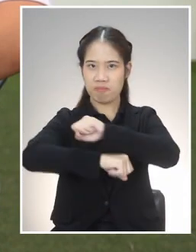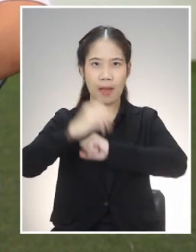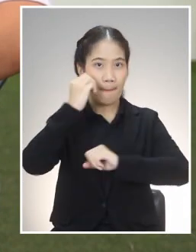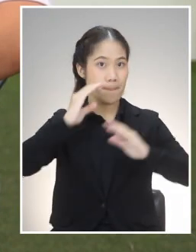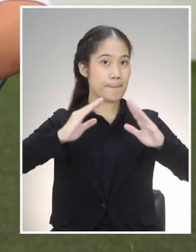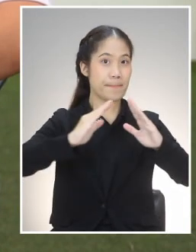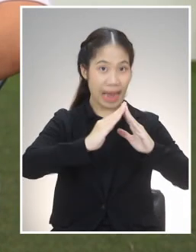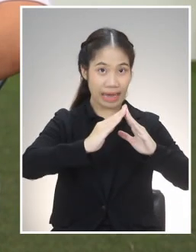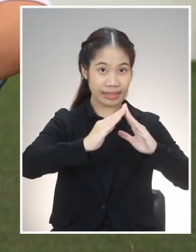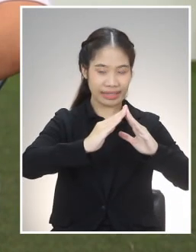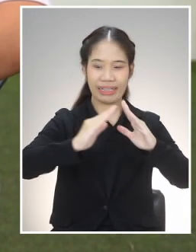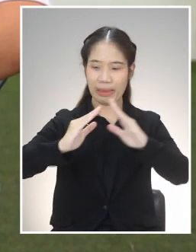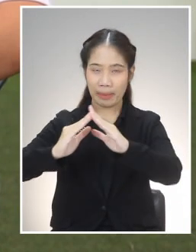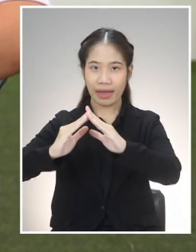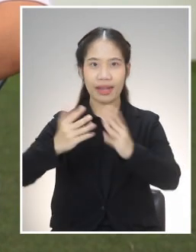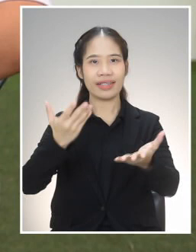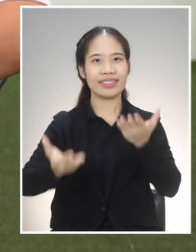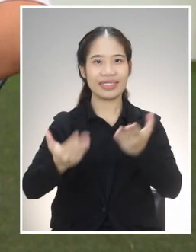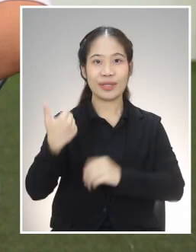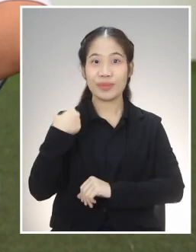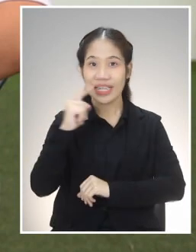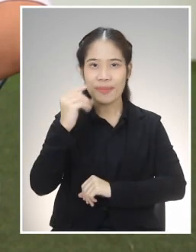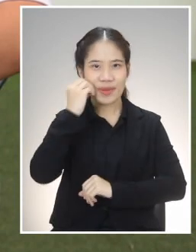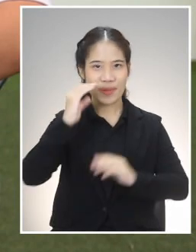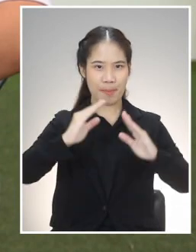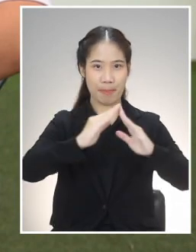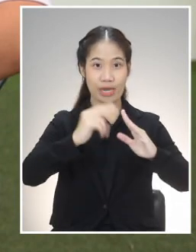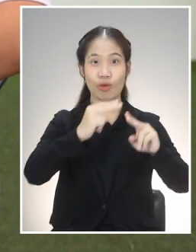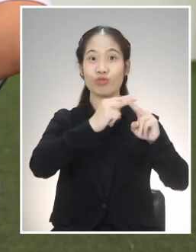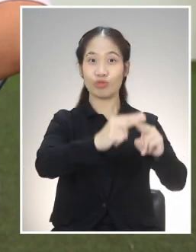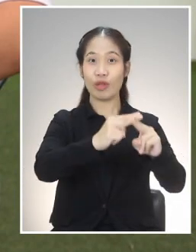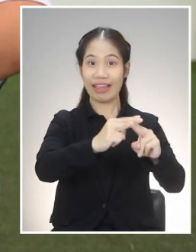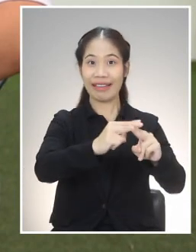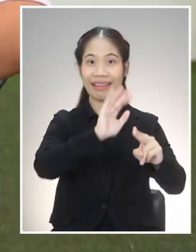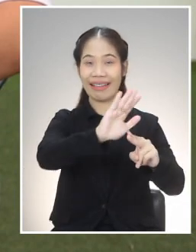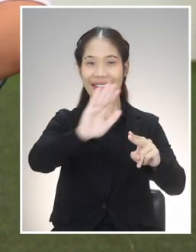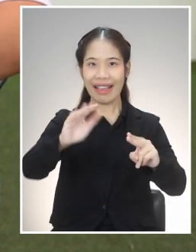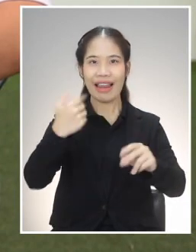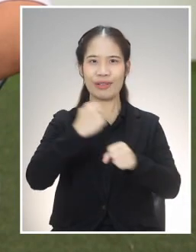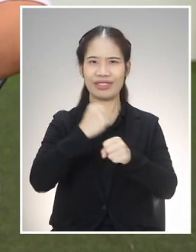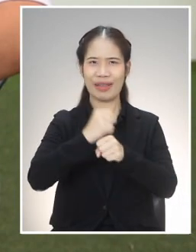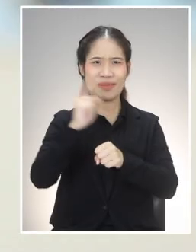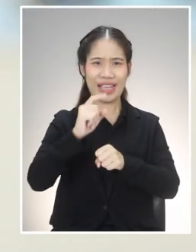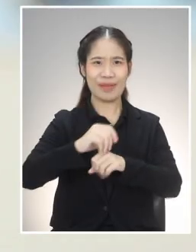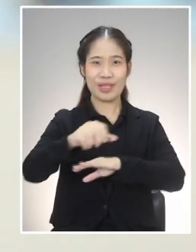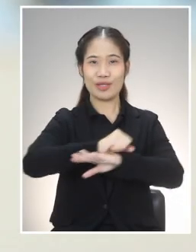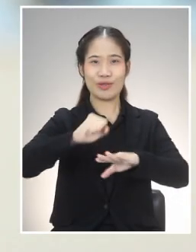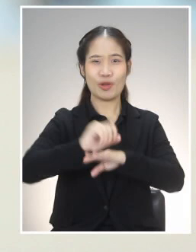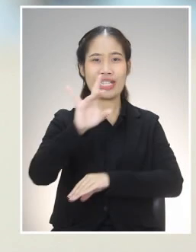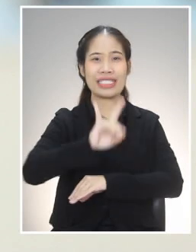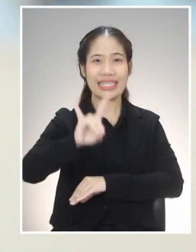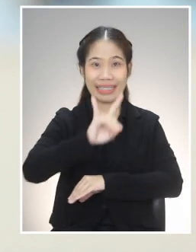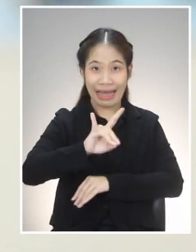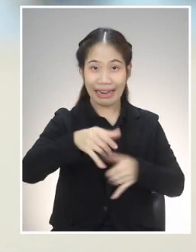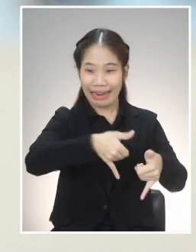อะไรอย่างเงี้ยและเขาจะมีบ้านเป็นของตัวเองแล้วเขาจะทำเป็นสวนสัตว์จะ